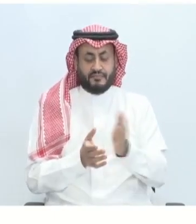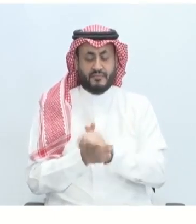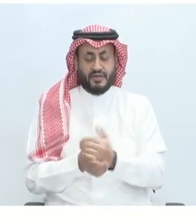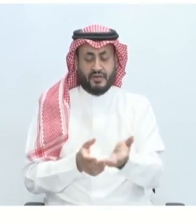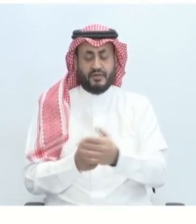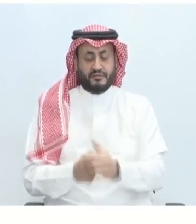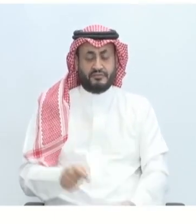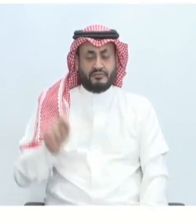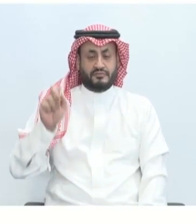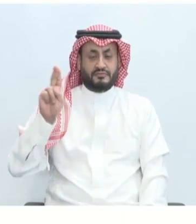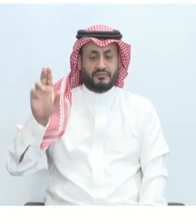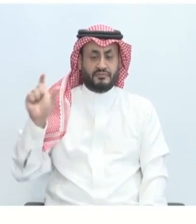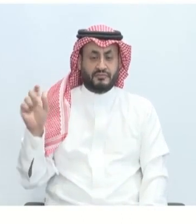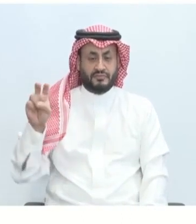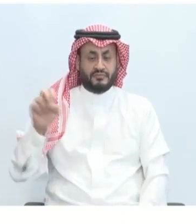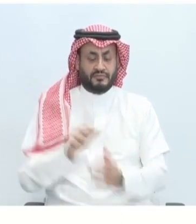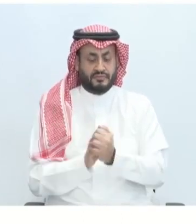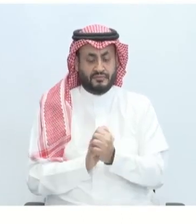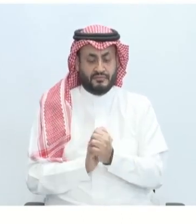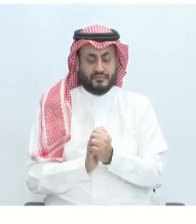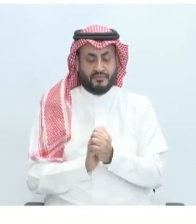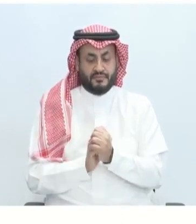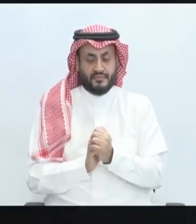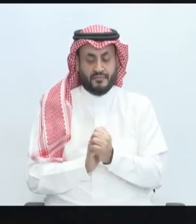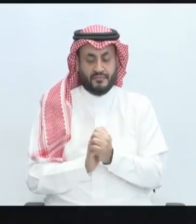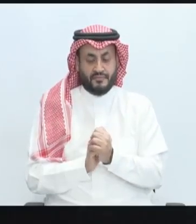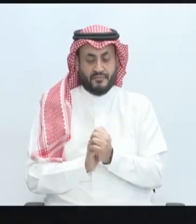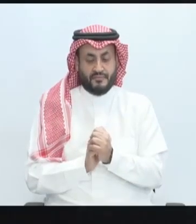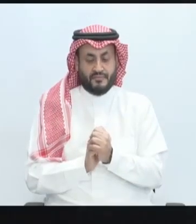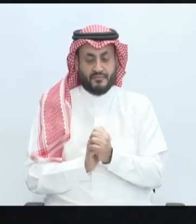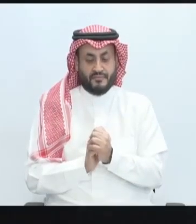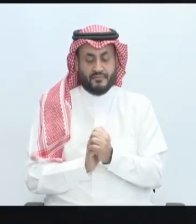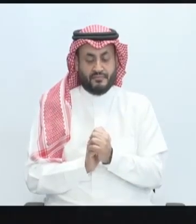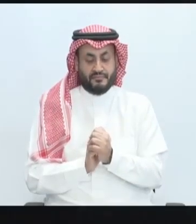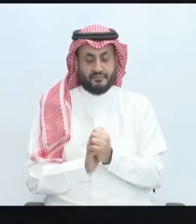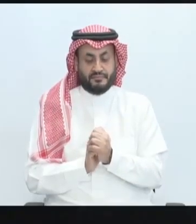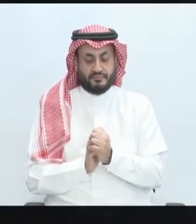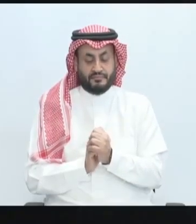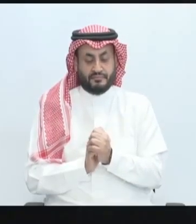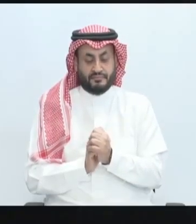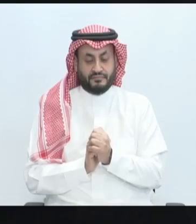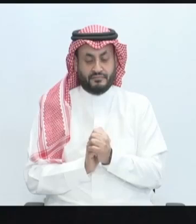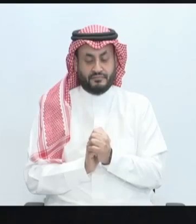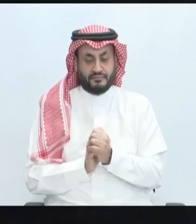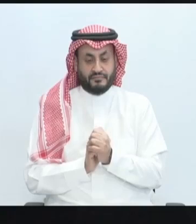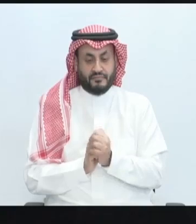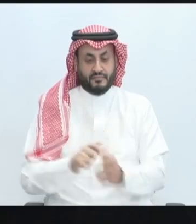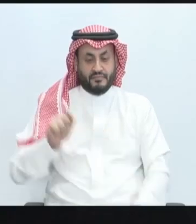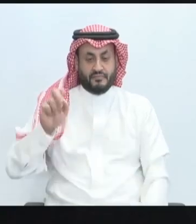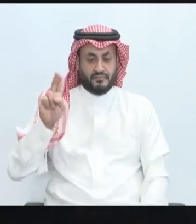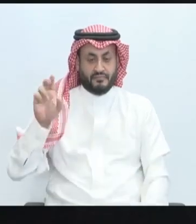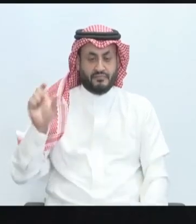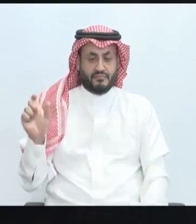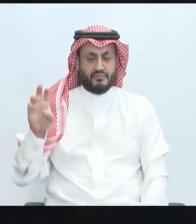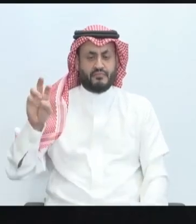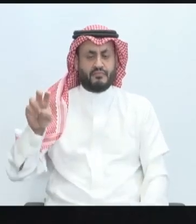الاخيره هنا معنى كلمه فتنه ذكر في الايه انما اموالكم واولادكم فتنه ما معنى